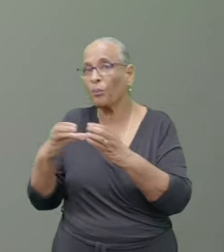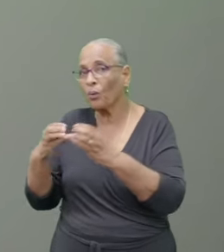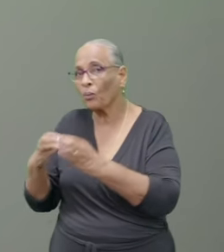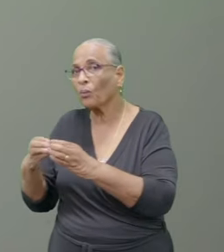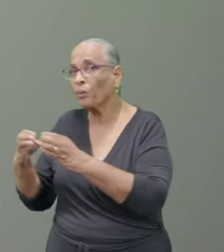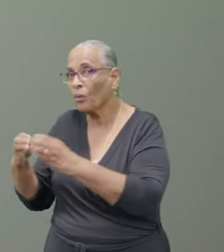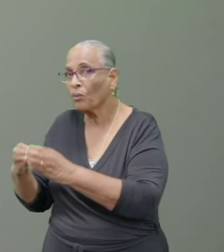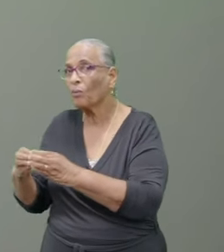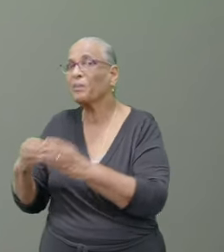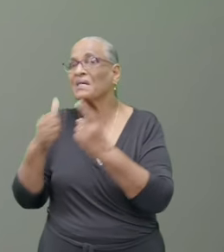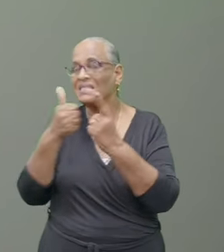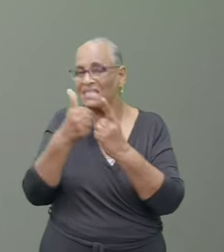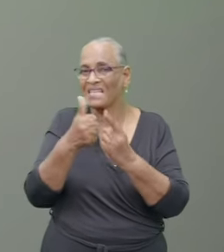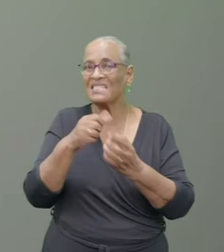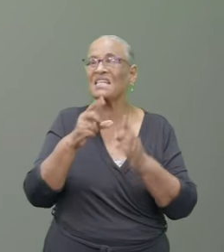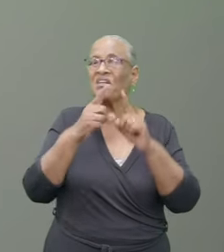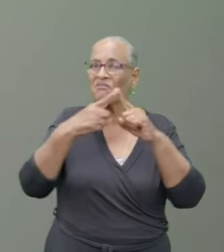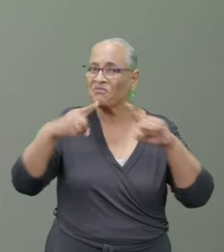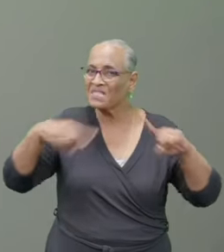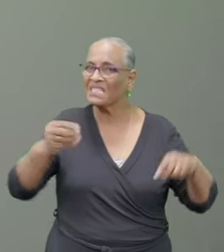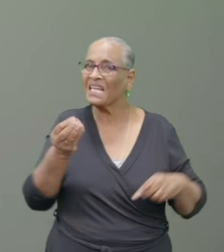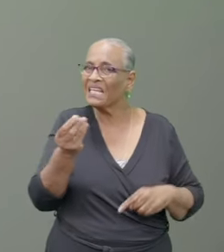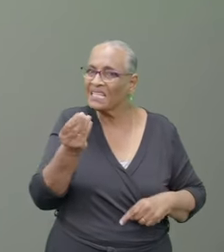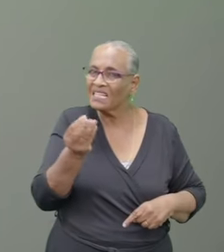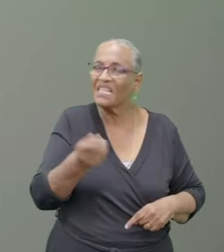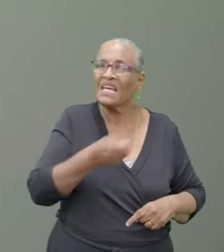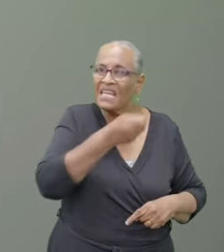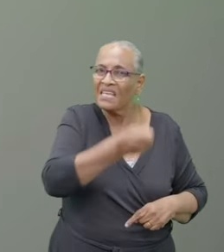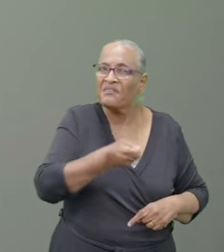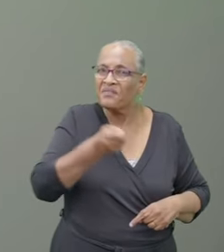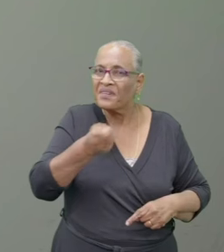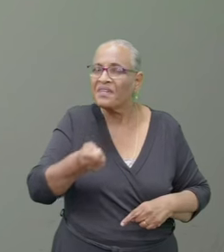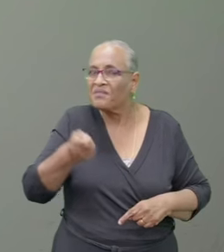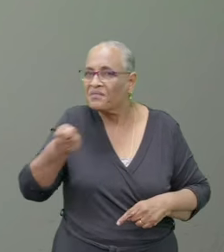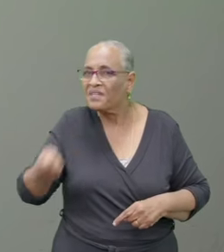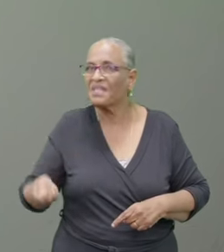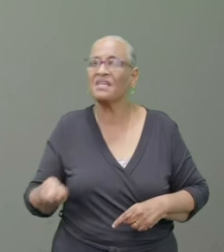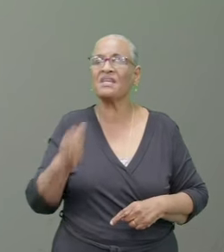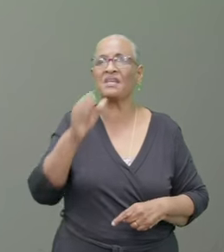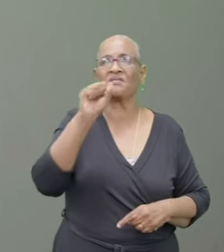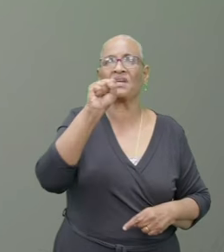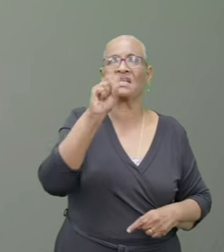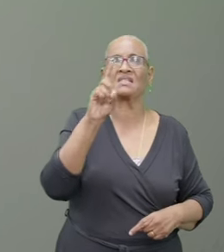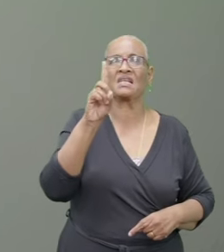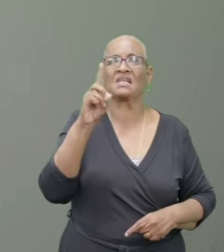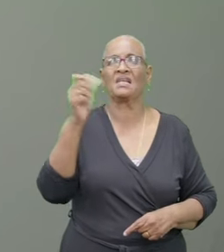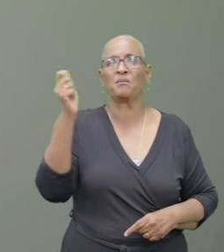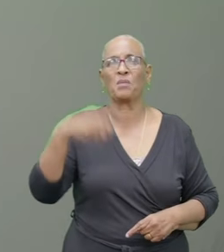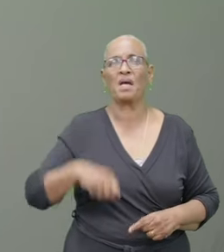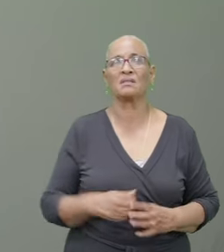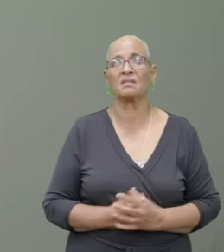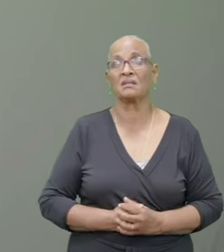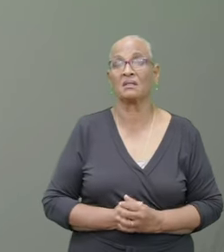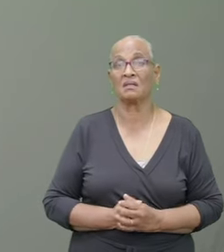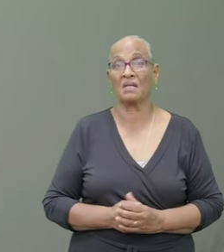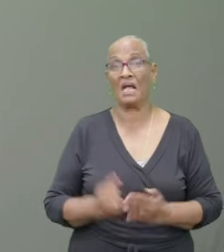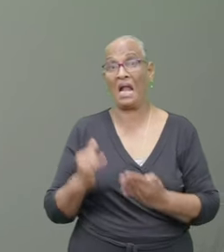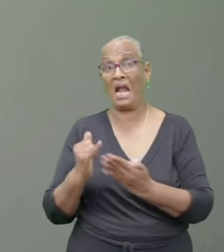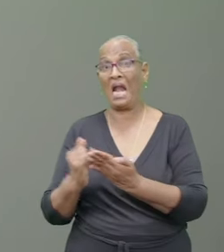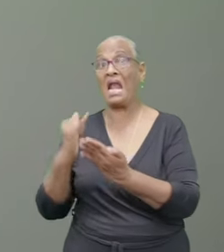toen 2.500 netto tot 6.500 SRD per maand toekenden. En met die laatste aanpassing van